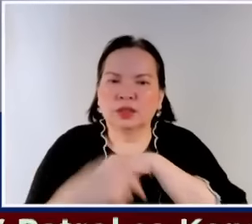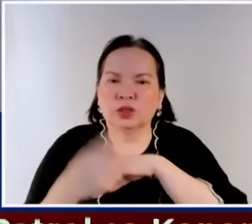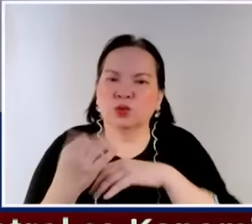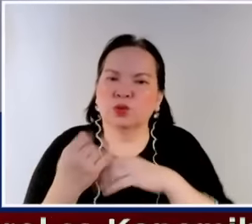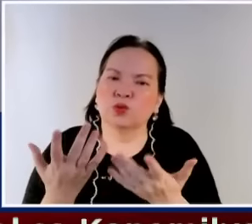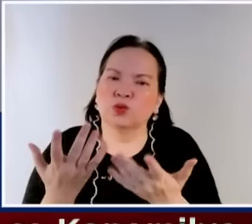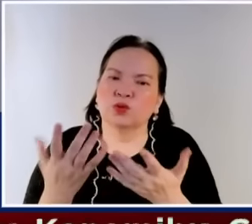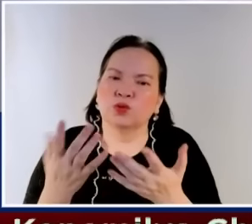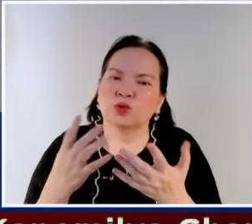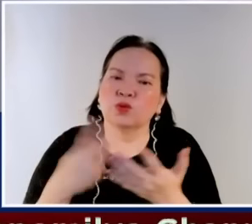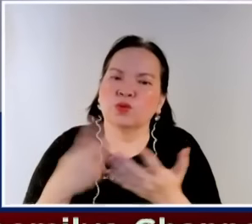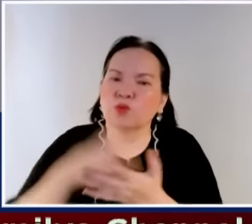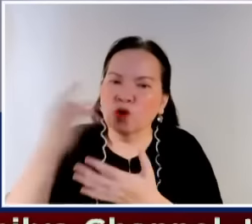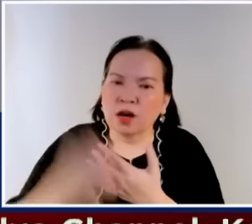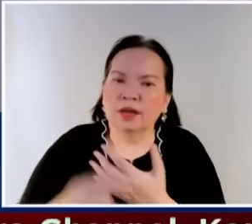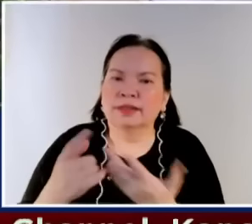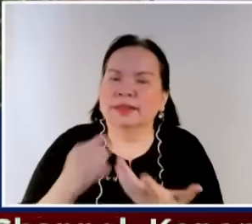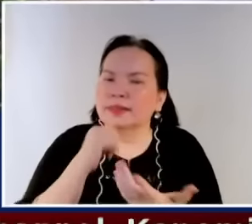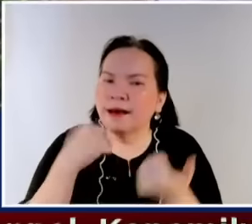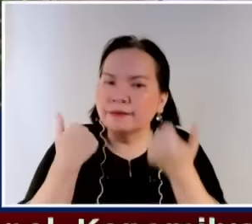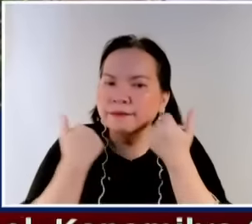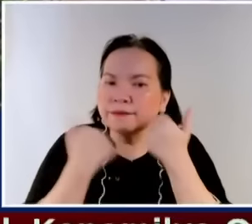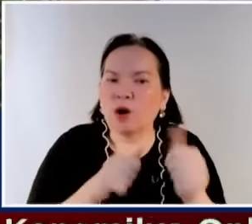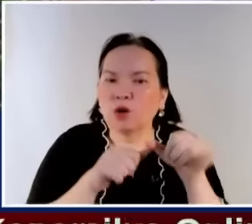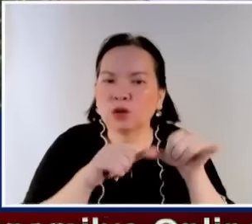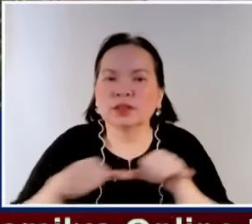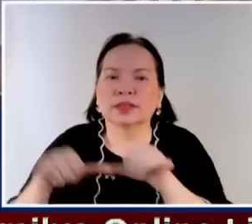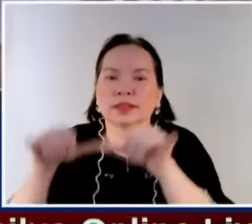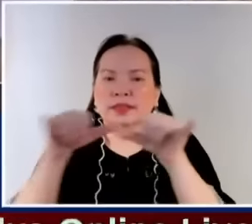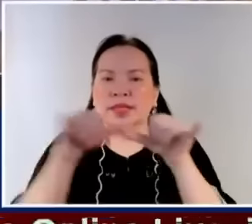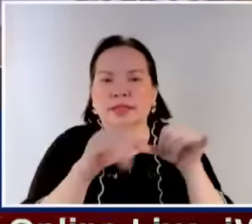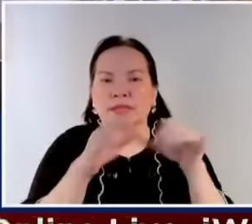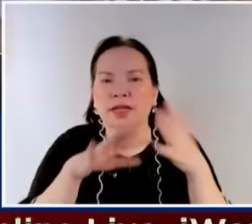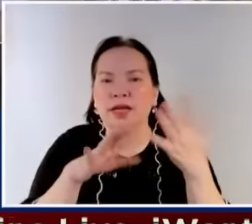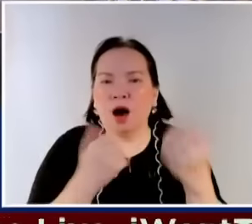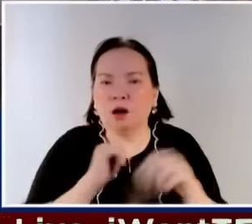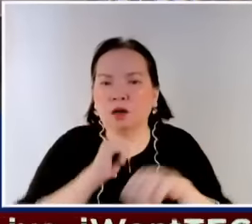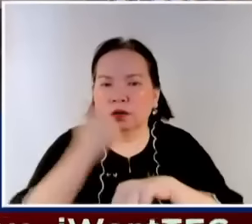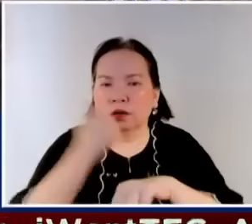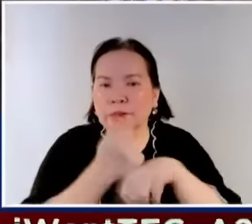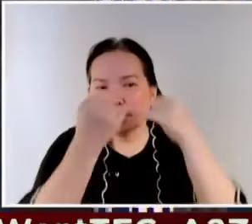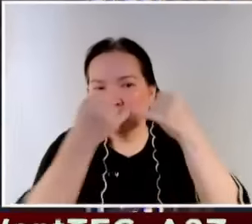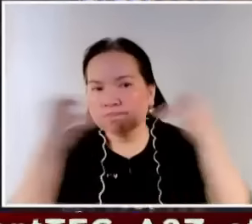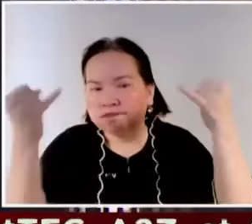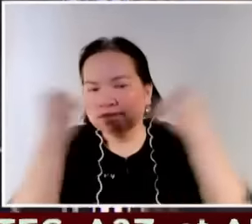standard pagdating sa pag-i-install ng mga kawat. Andrea Tagines, ABS-CBN News.